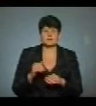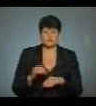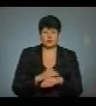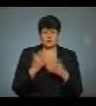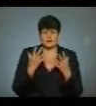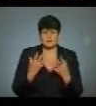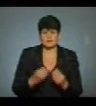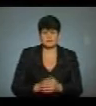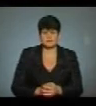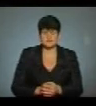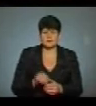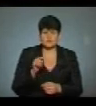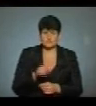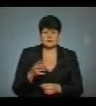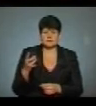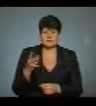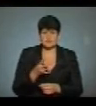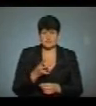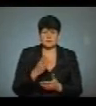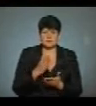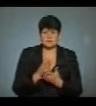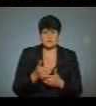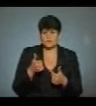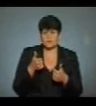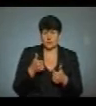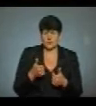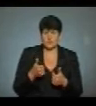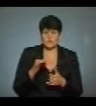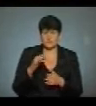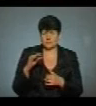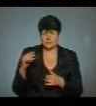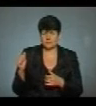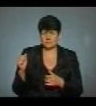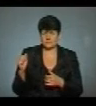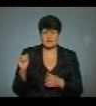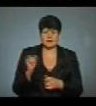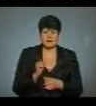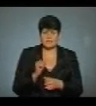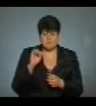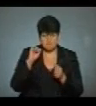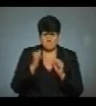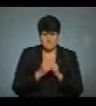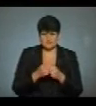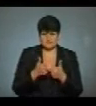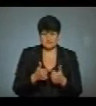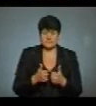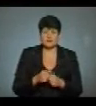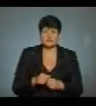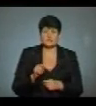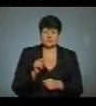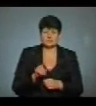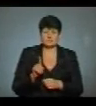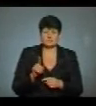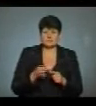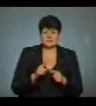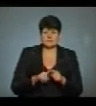означає «добрий день». Тут треба мати хорошу моторику пальців і пам'ять, тому що це